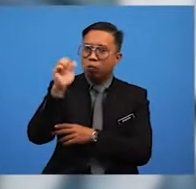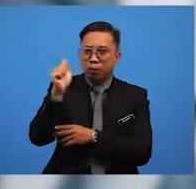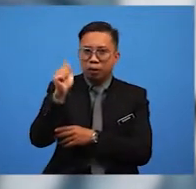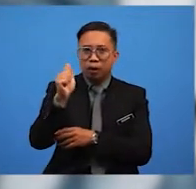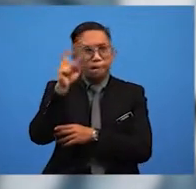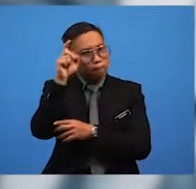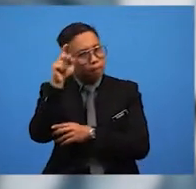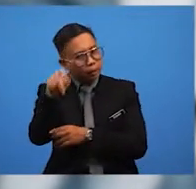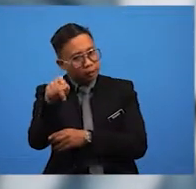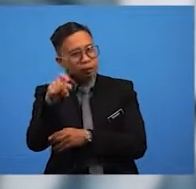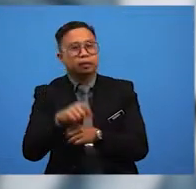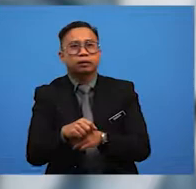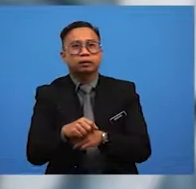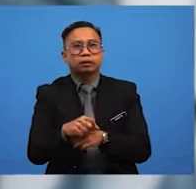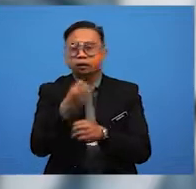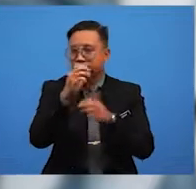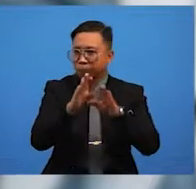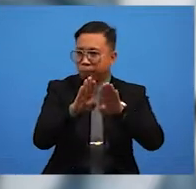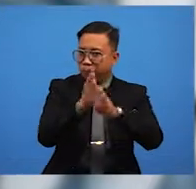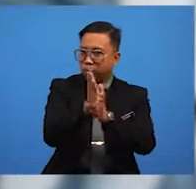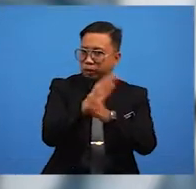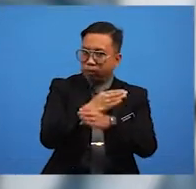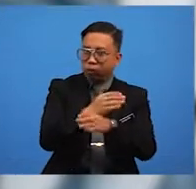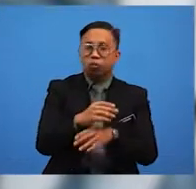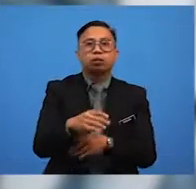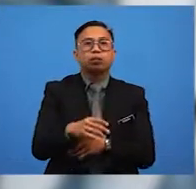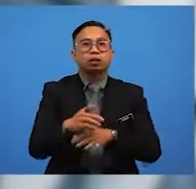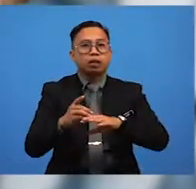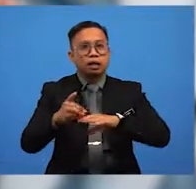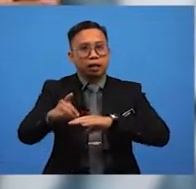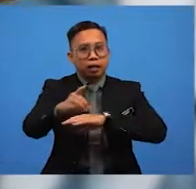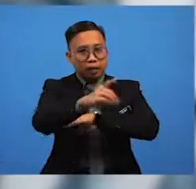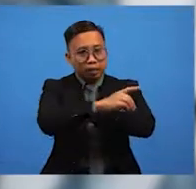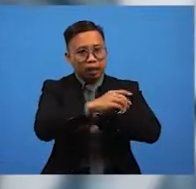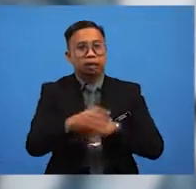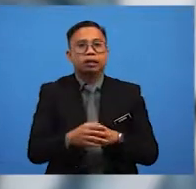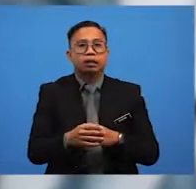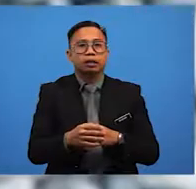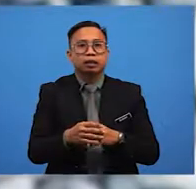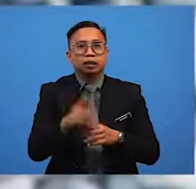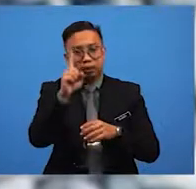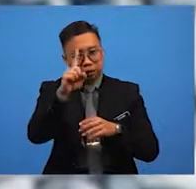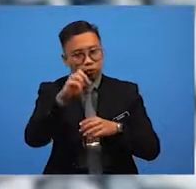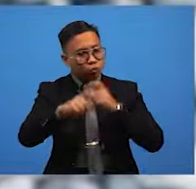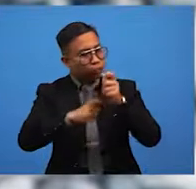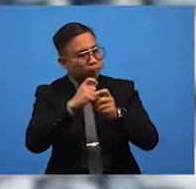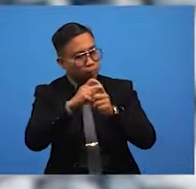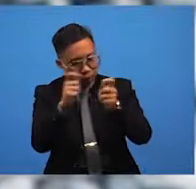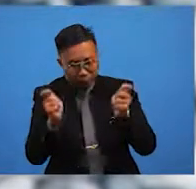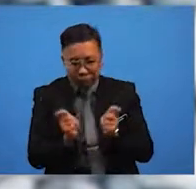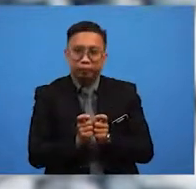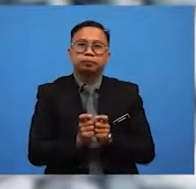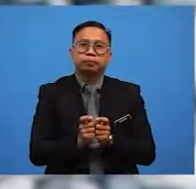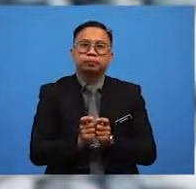dalam mengubah dan membentuk pandang darat atau landscape di sesebuah kawasan. Proses luluh hawa